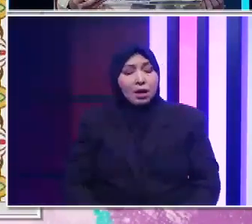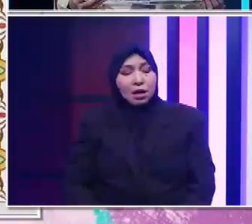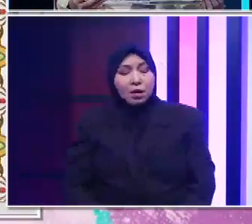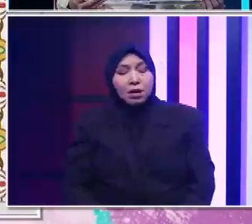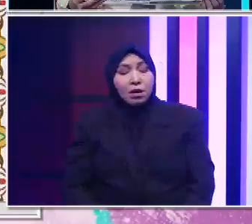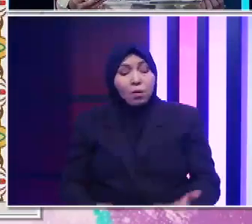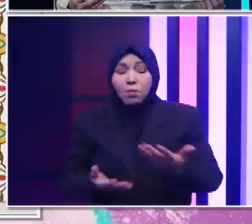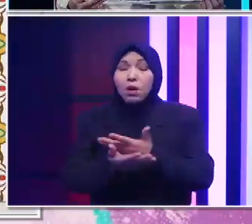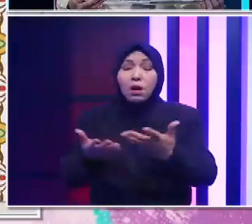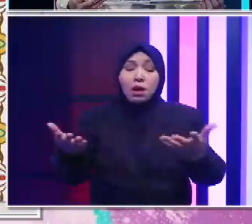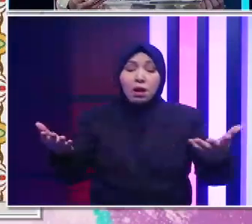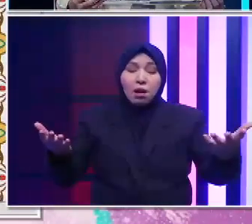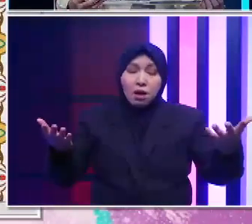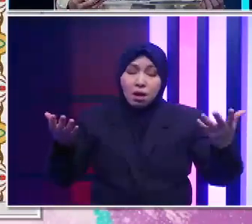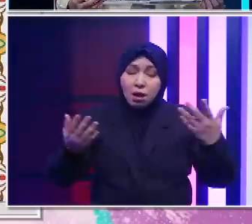ya